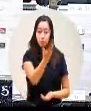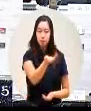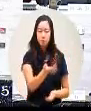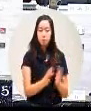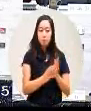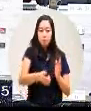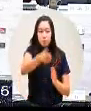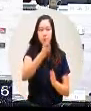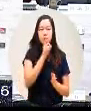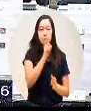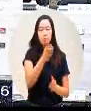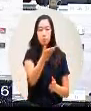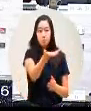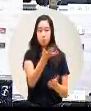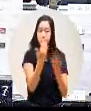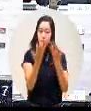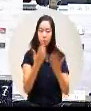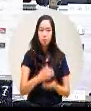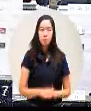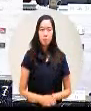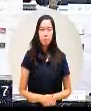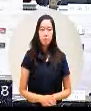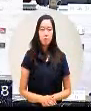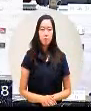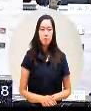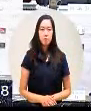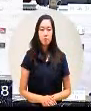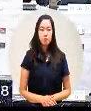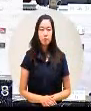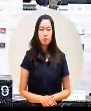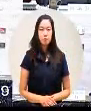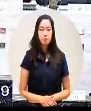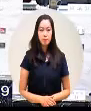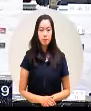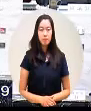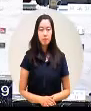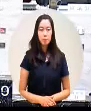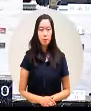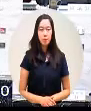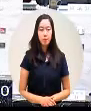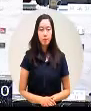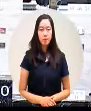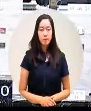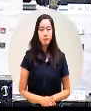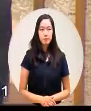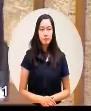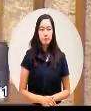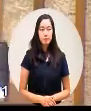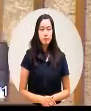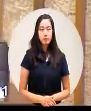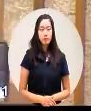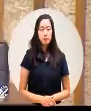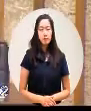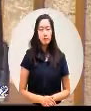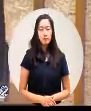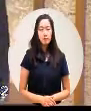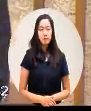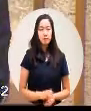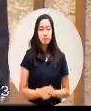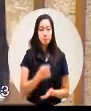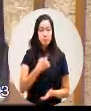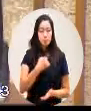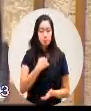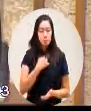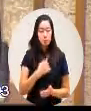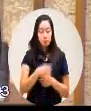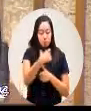吧，说 讲 讲明白， 讲说清楚了，没关系了。 记住讲明白了。 来，局长， 请局长答复。 在我觉得